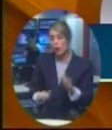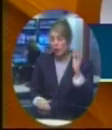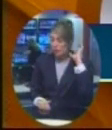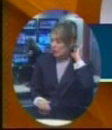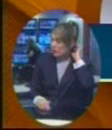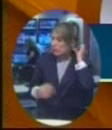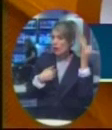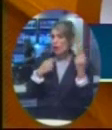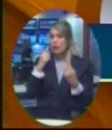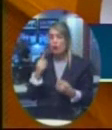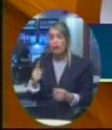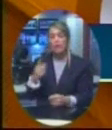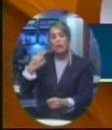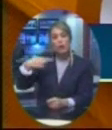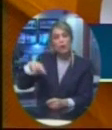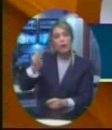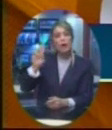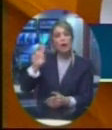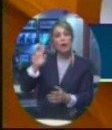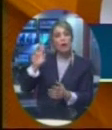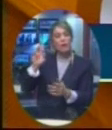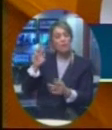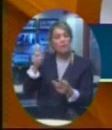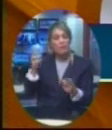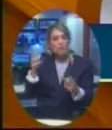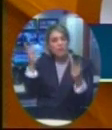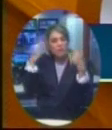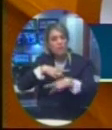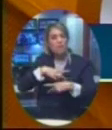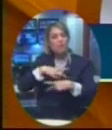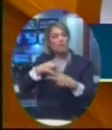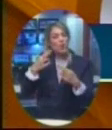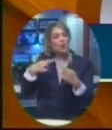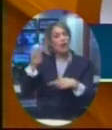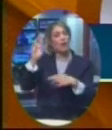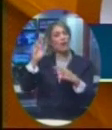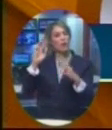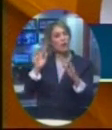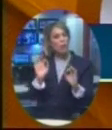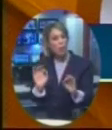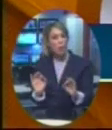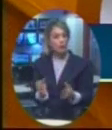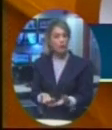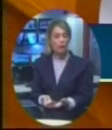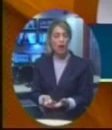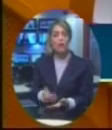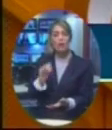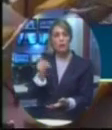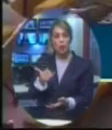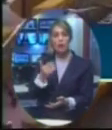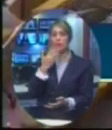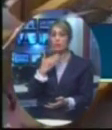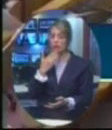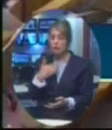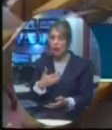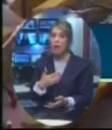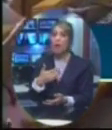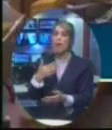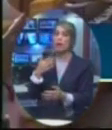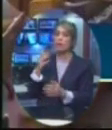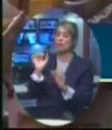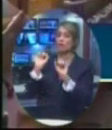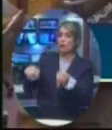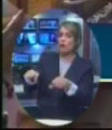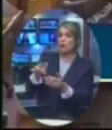הן יותר מדויקות. נכון, יש מצב שבו ישראל מחזיקה את השטחים, אני בטח מהאופוזיציה, את מכירה